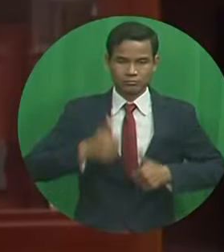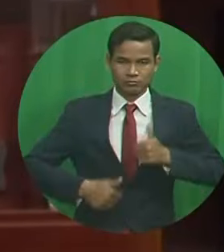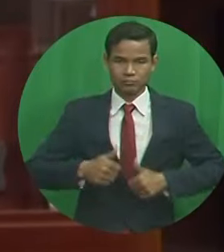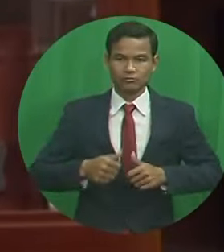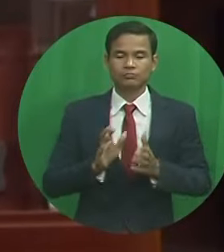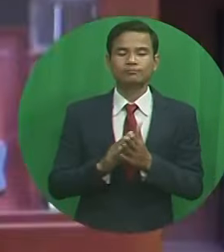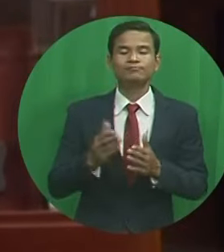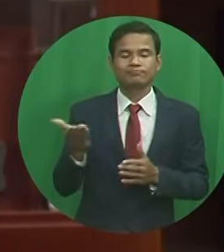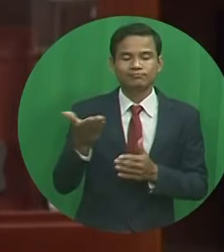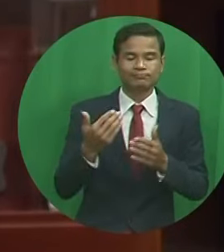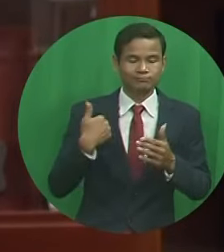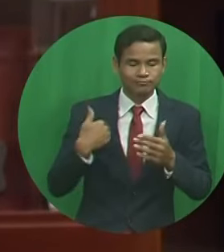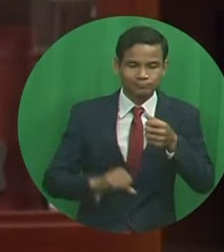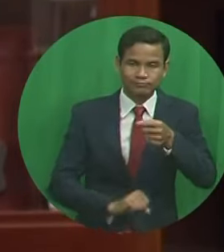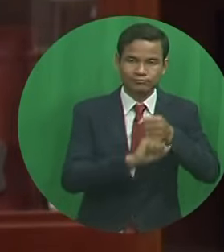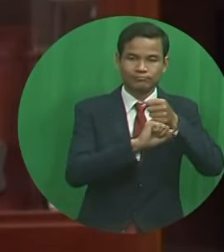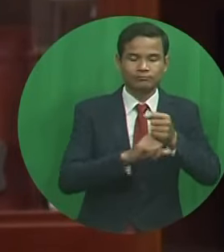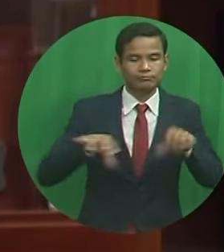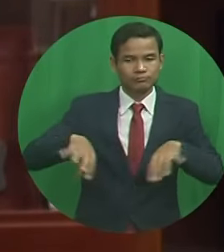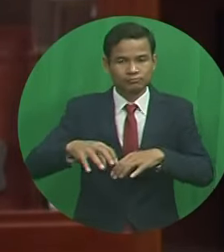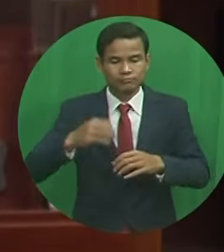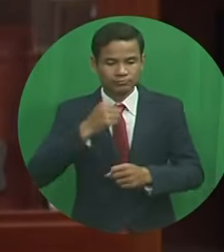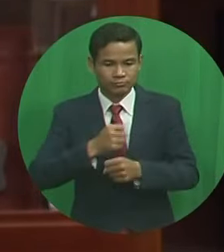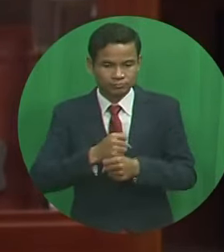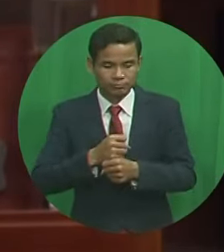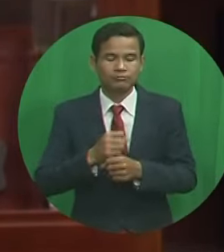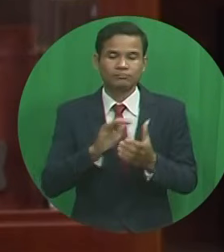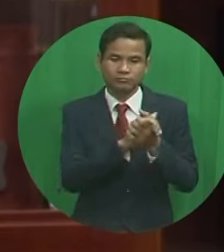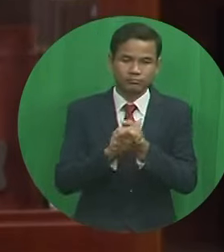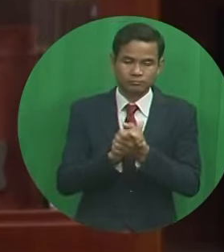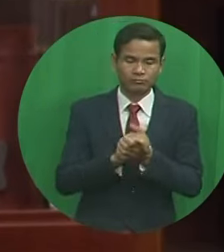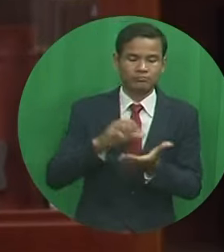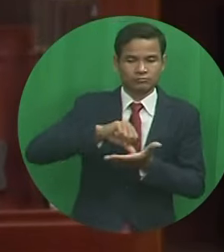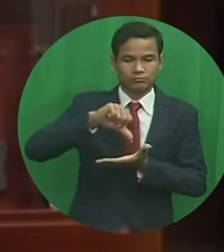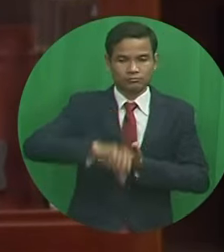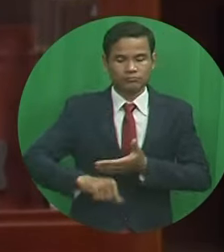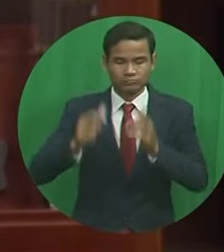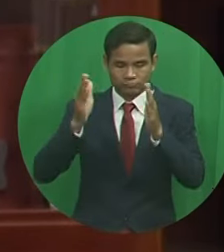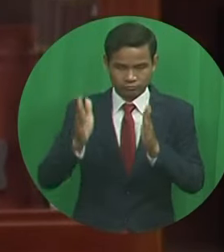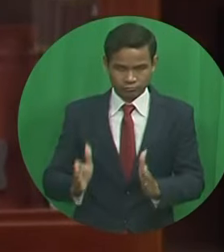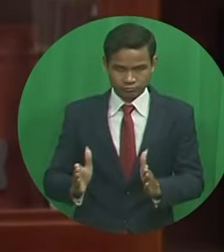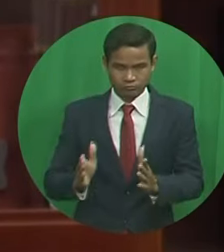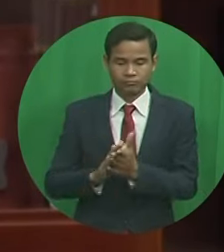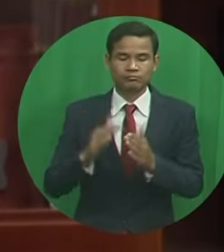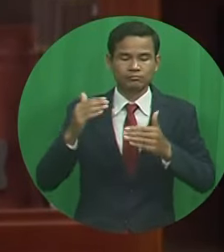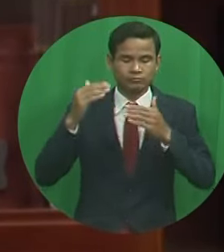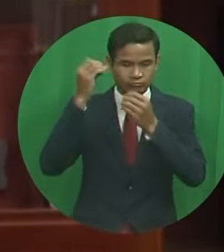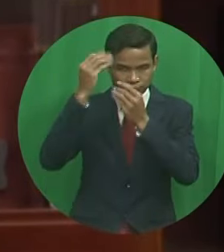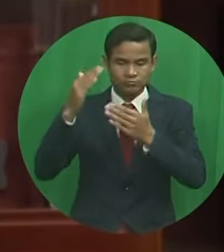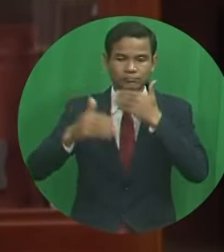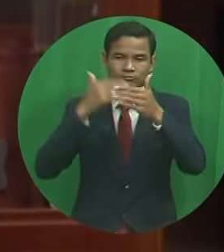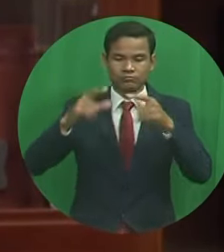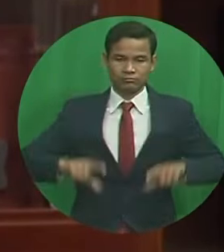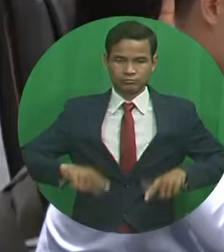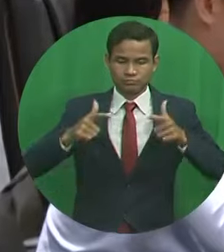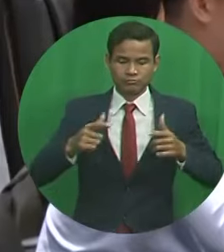សម្ដែងនៅការគាំទ្រចំពោះសកម្មភាពការងាររបស់សមាគមកសិករដើម្បីអភិវឌ្ឍជីវភាពហើយបានជំរុញលើក